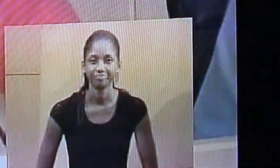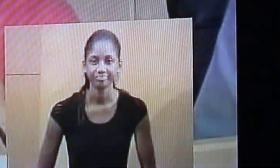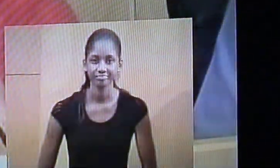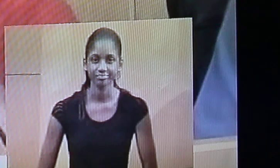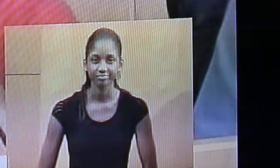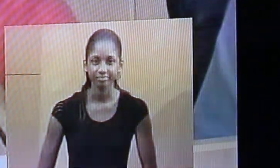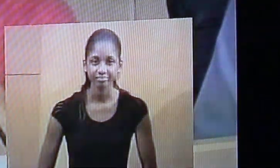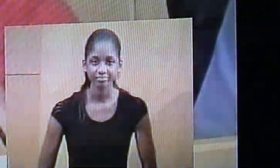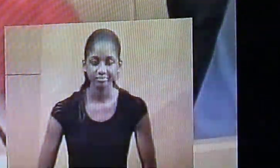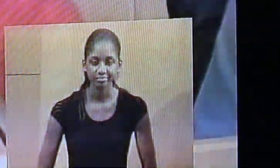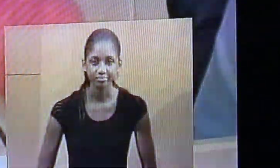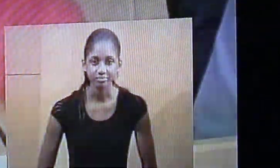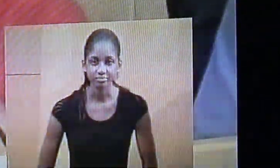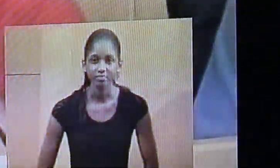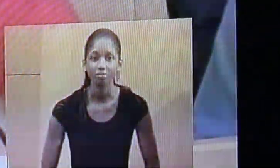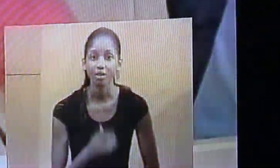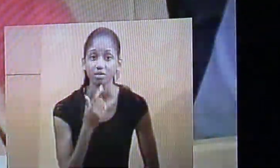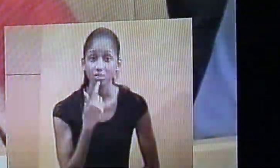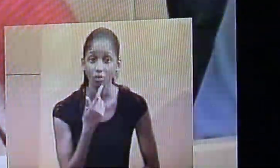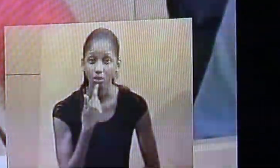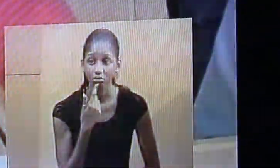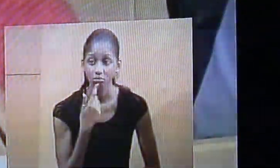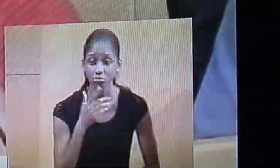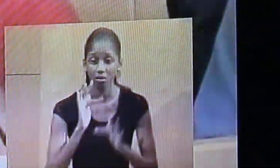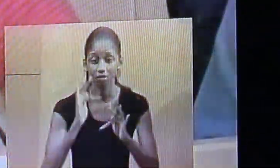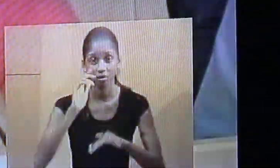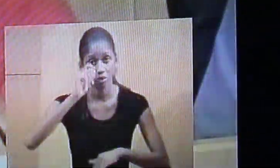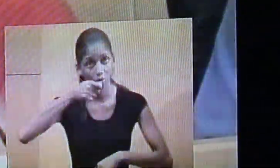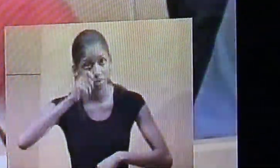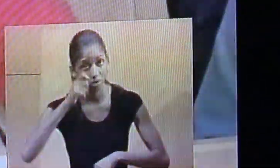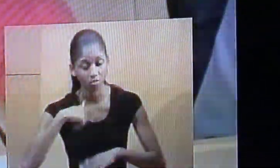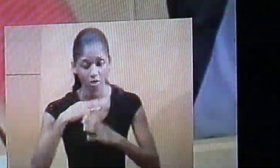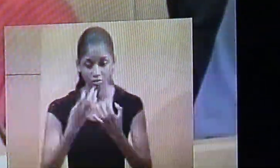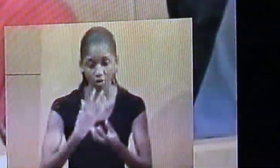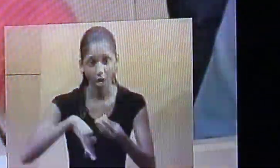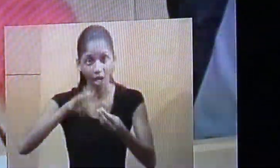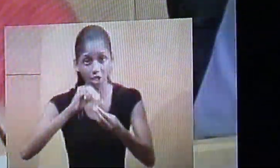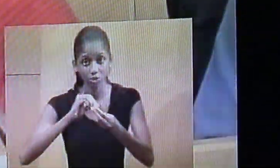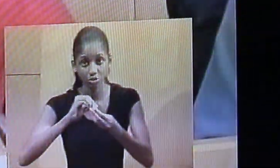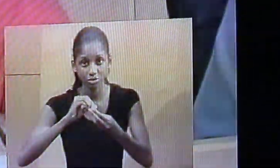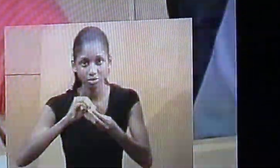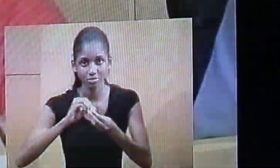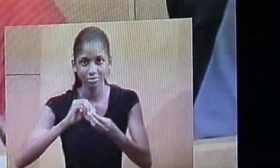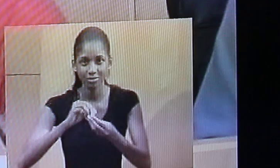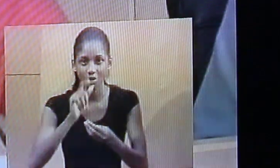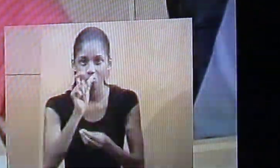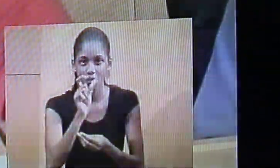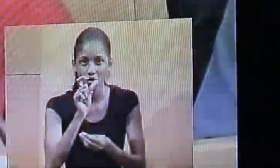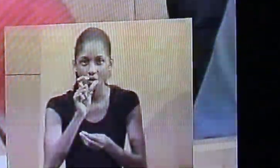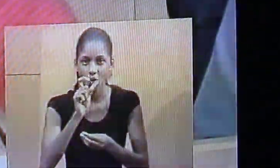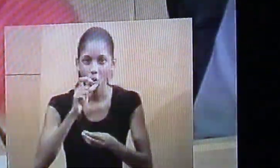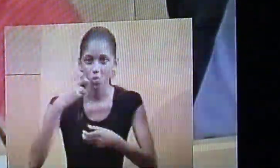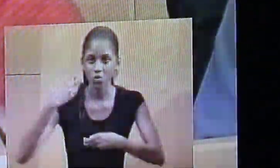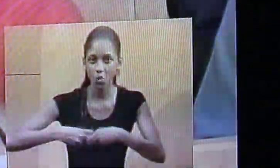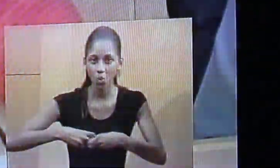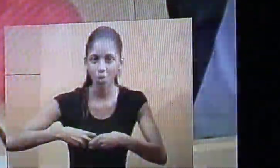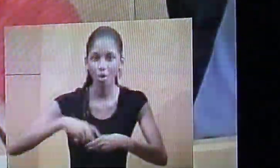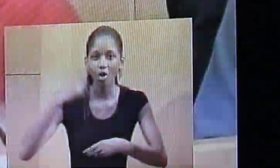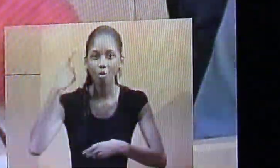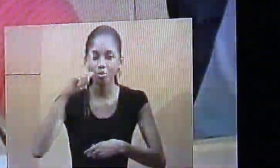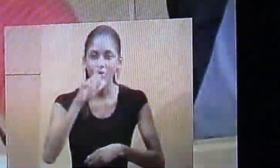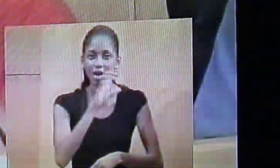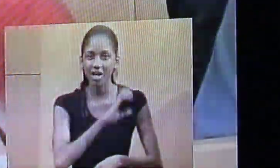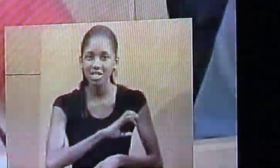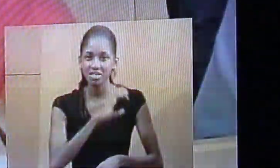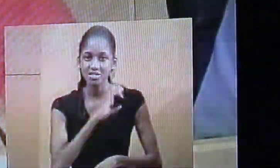s'agit d'un audit, et je vais ajouter un mot, mercenaire, pour tenter